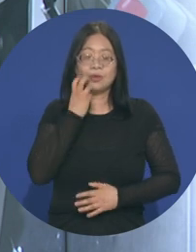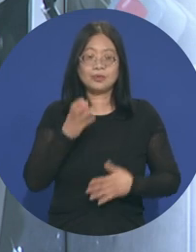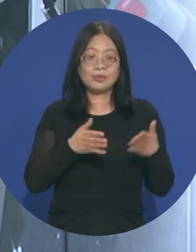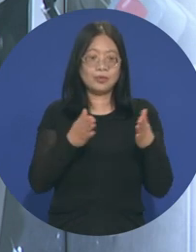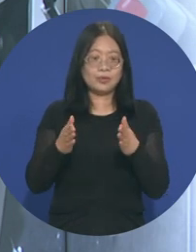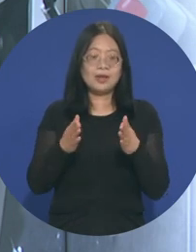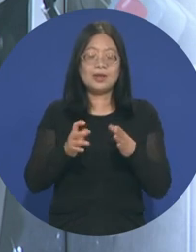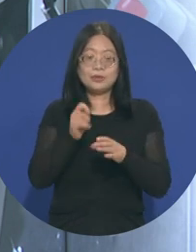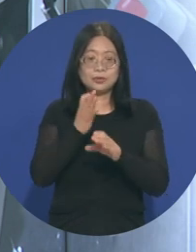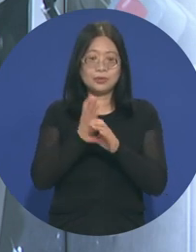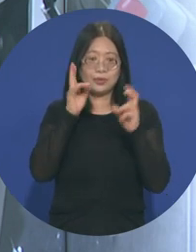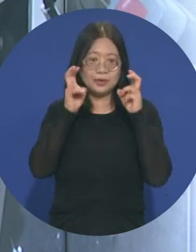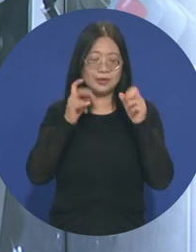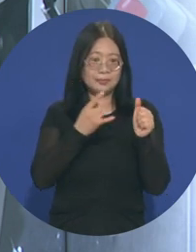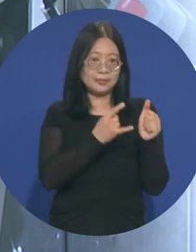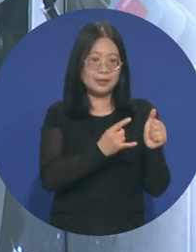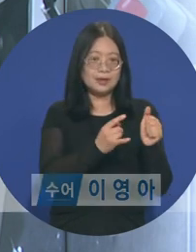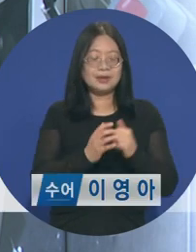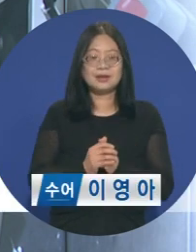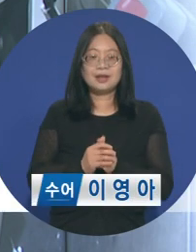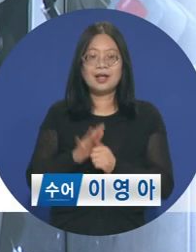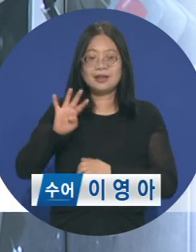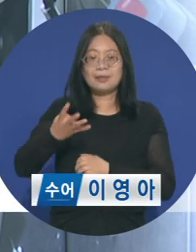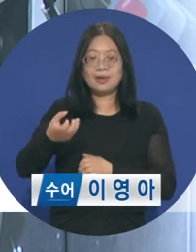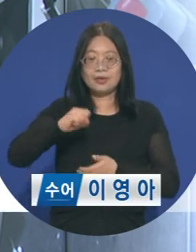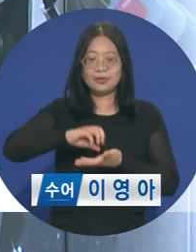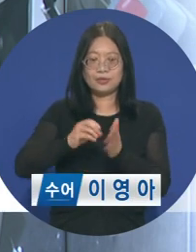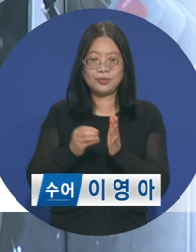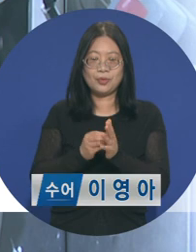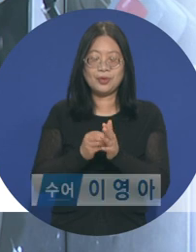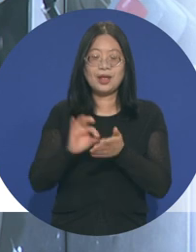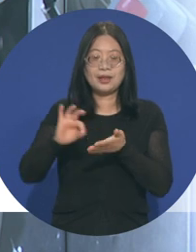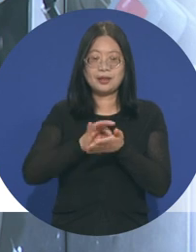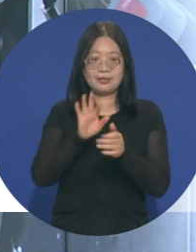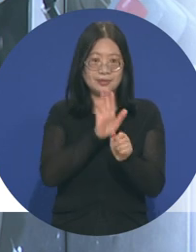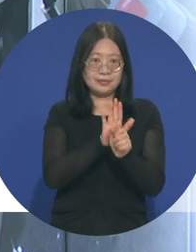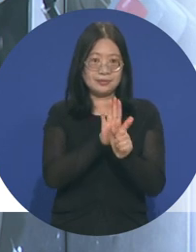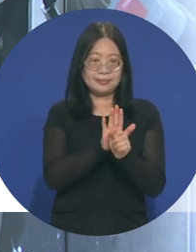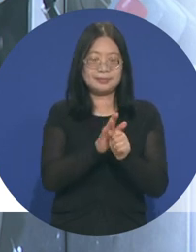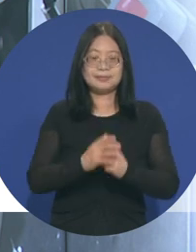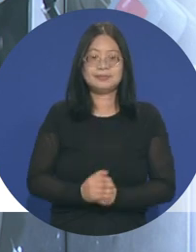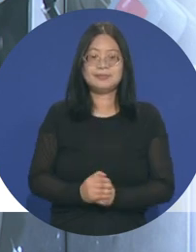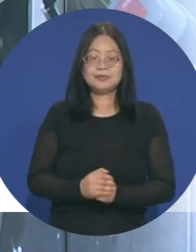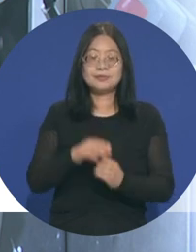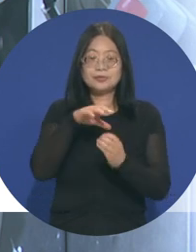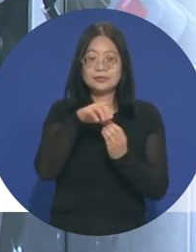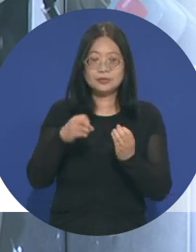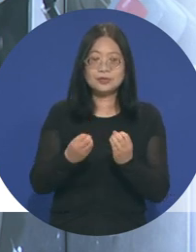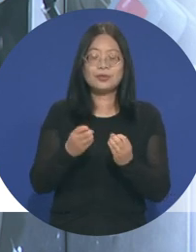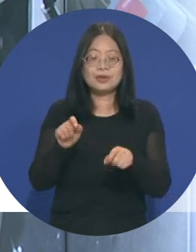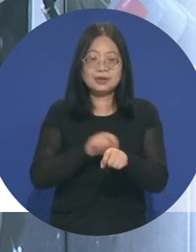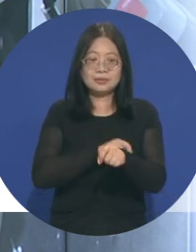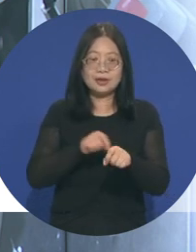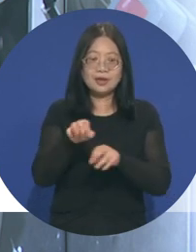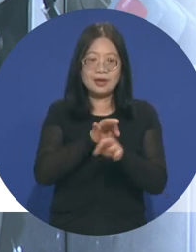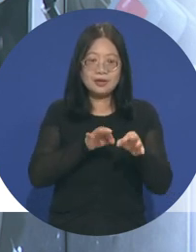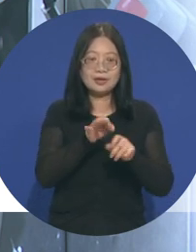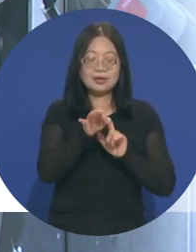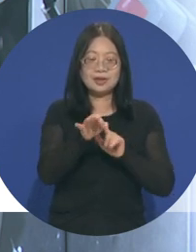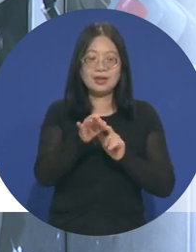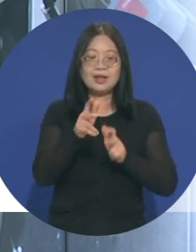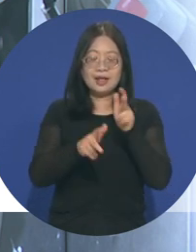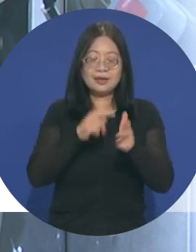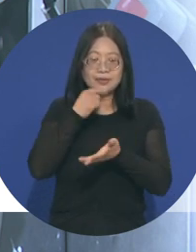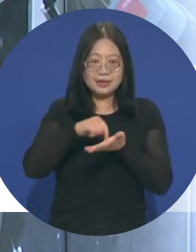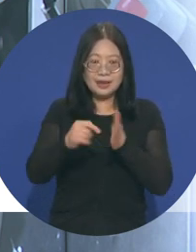경기도가 도내 중소기업을 대상으로 총 400억 규모의 자금 지원에 나섰습니다. 추석 특별 경영자금과 산업재해